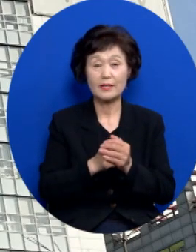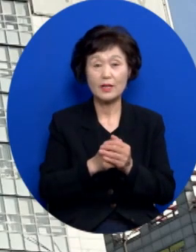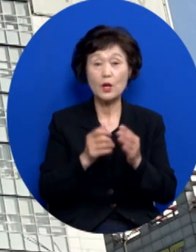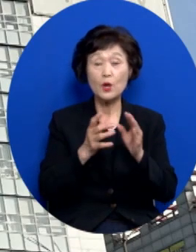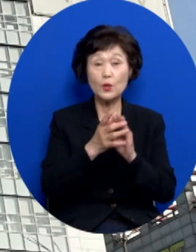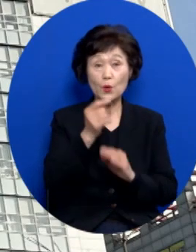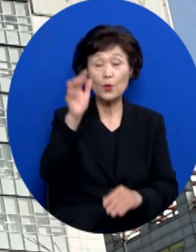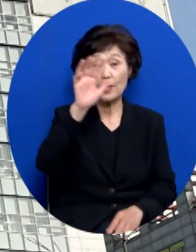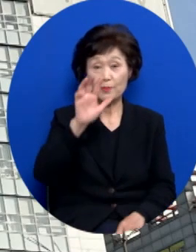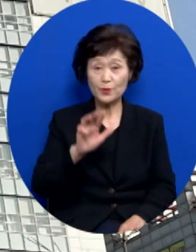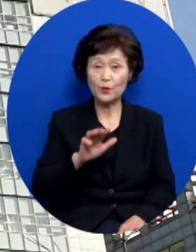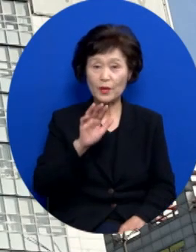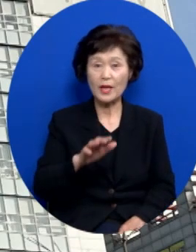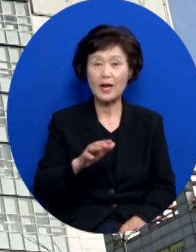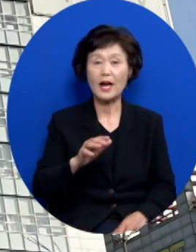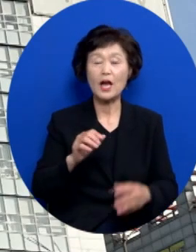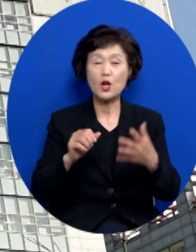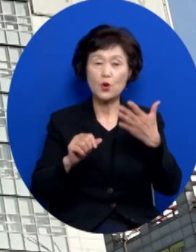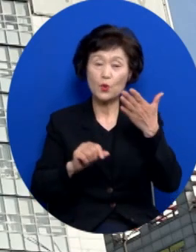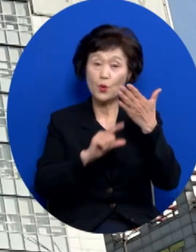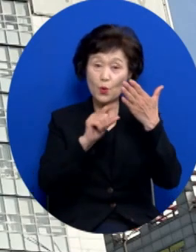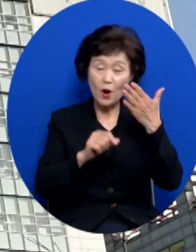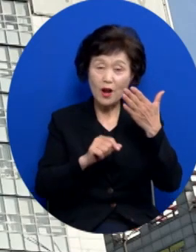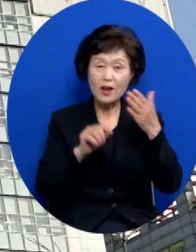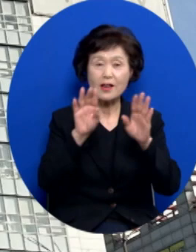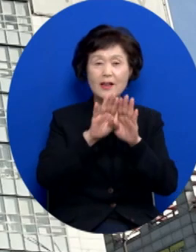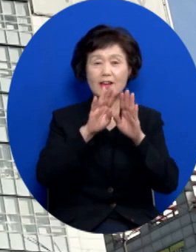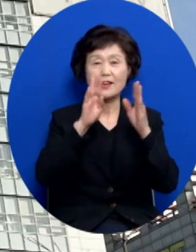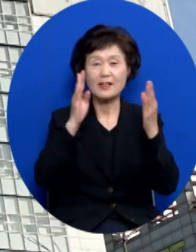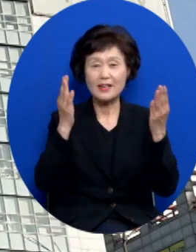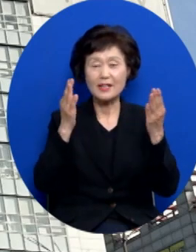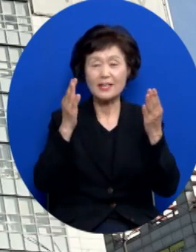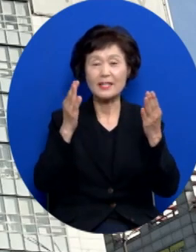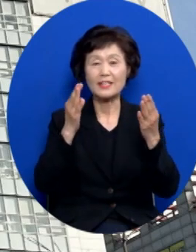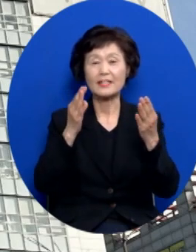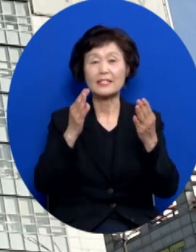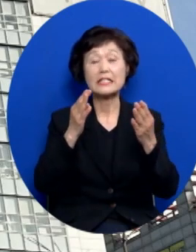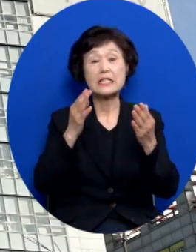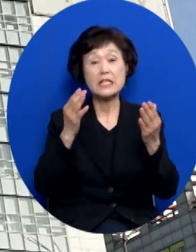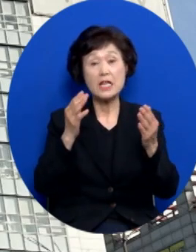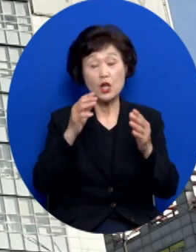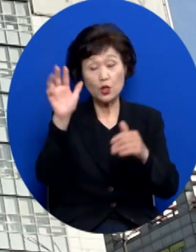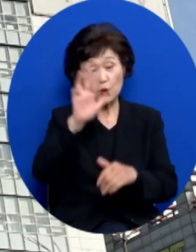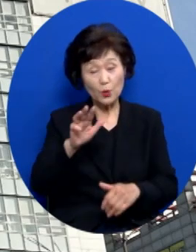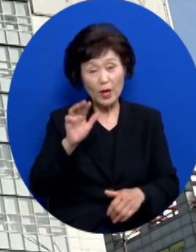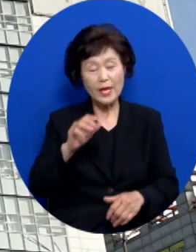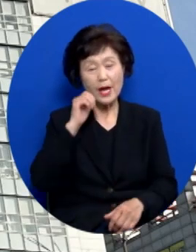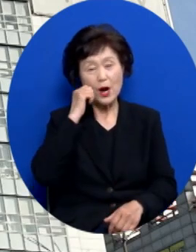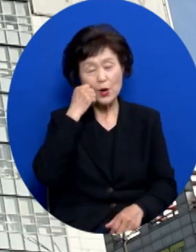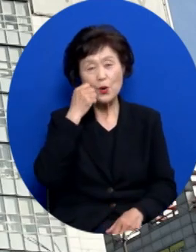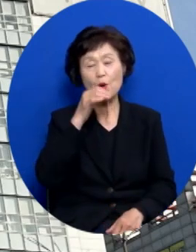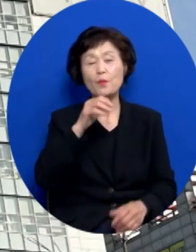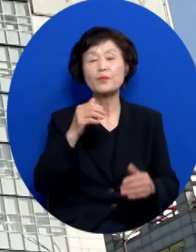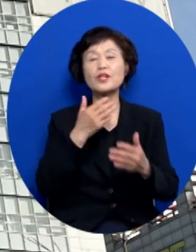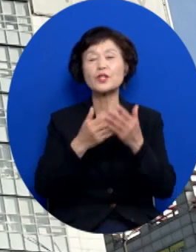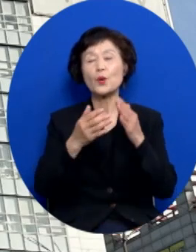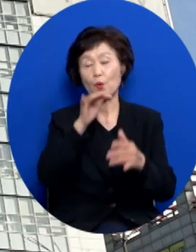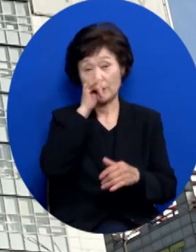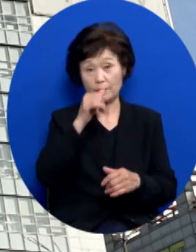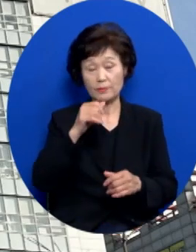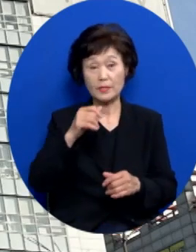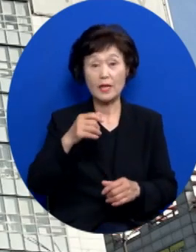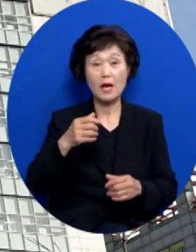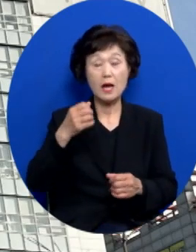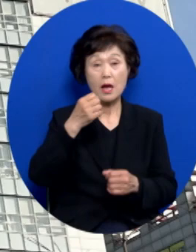대한예수교장로회 통합총회가 9월 열리는 총회 장소 선정에 난항을 겪고 있습니다. 예장통합위원회는 명성교회를